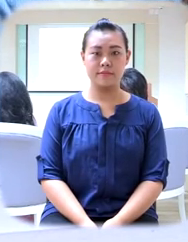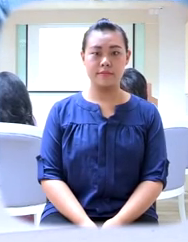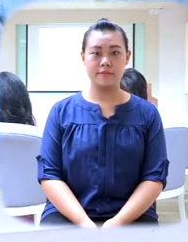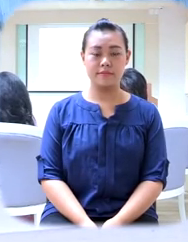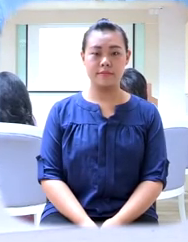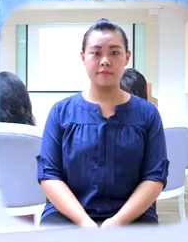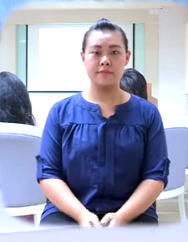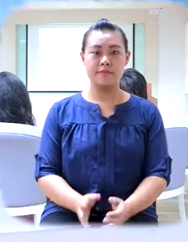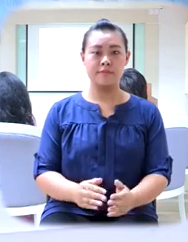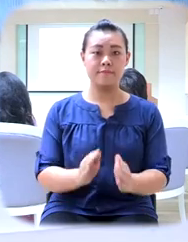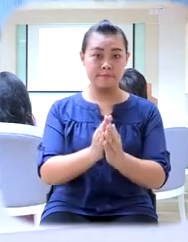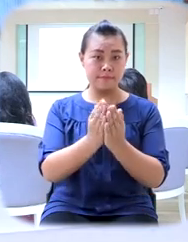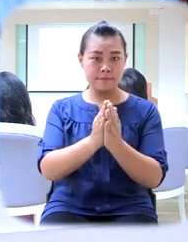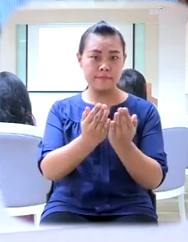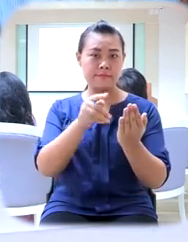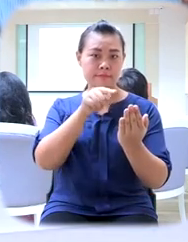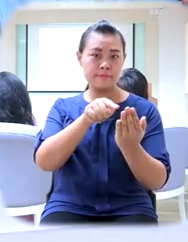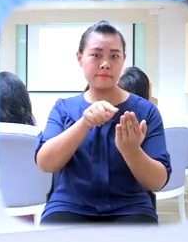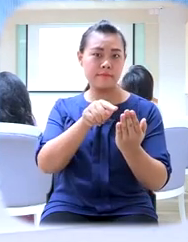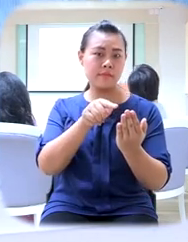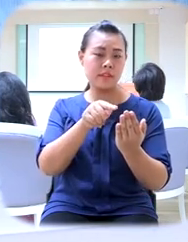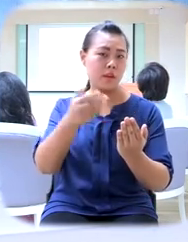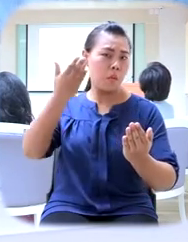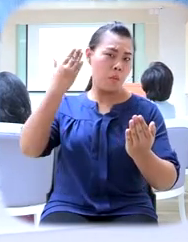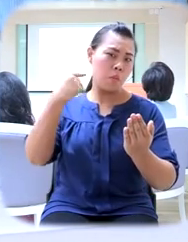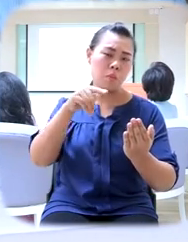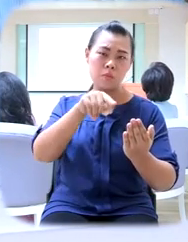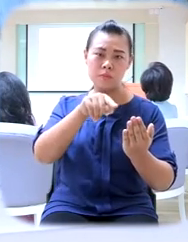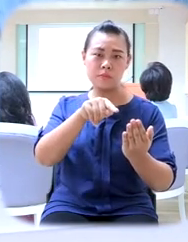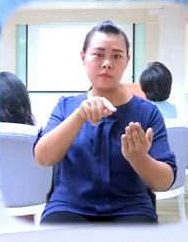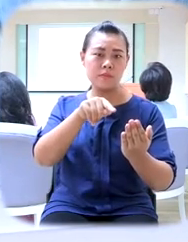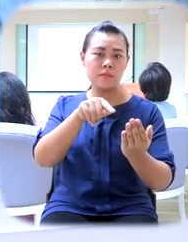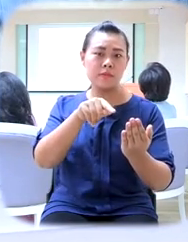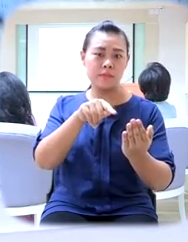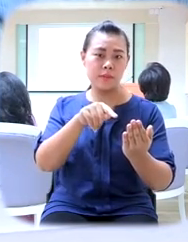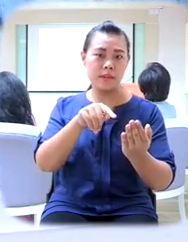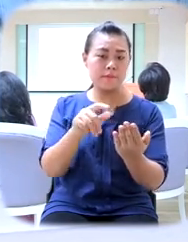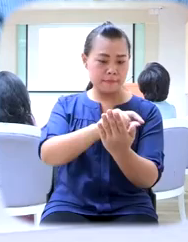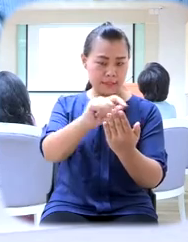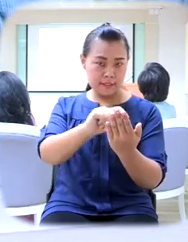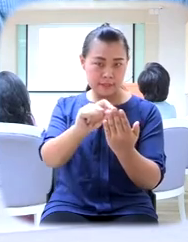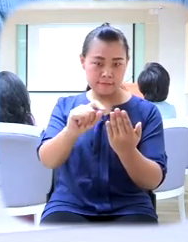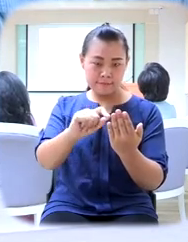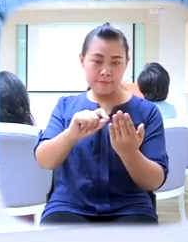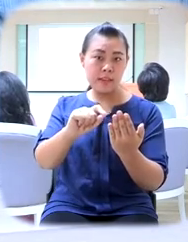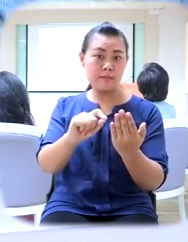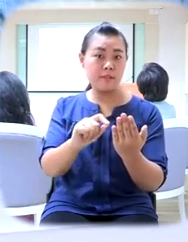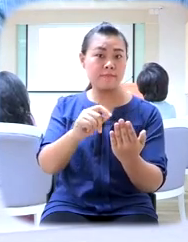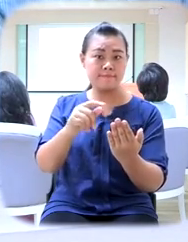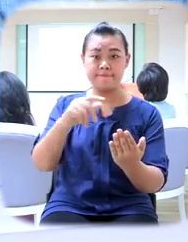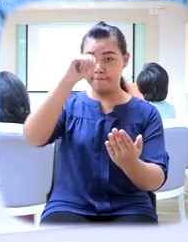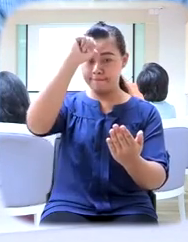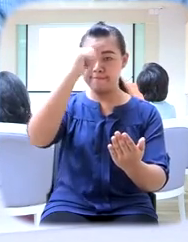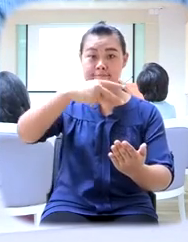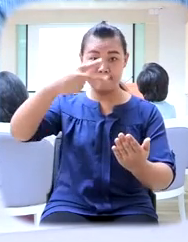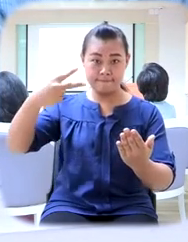ครับฉบับสัทธรรมสังคหะเอกสารที่ว่านี้ก็คือมีทั้งที่เขียนด้วยภาษาบาลีนะครับและได้ตัวเทวน